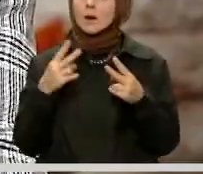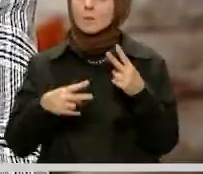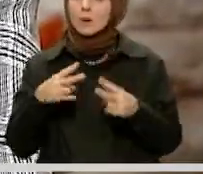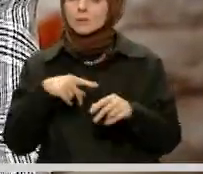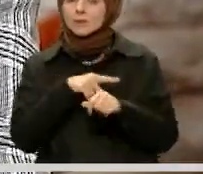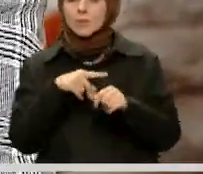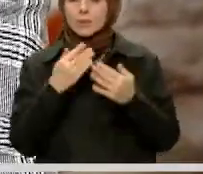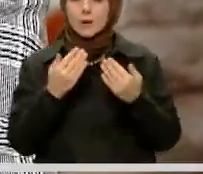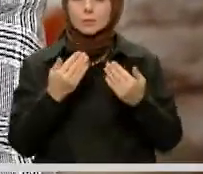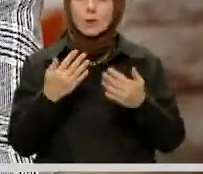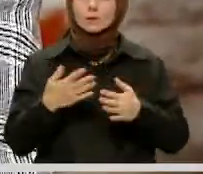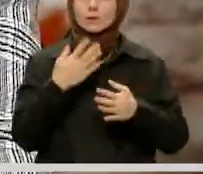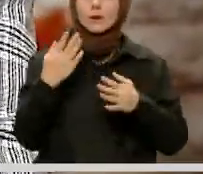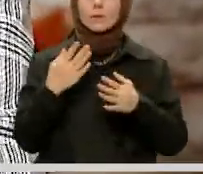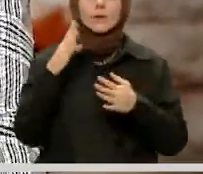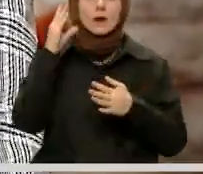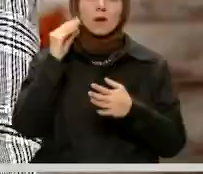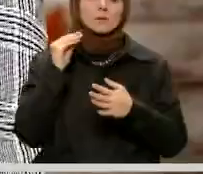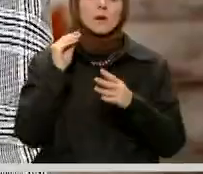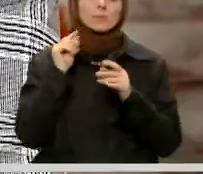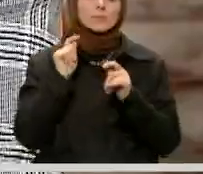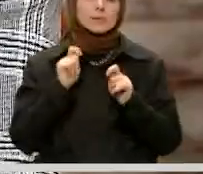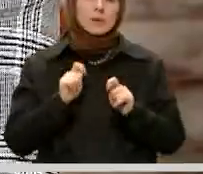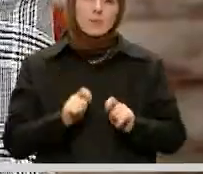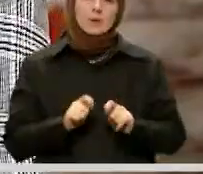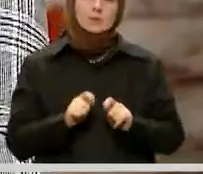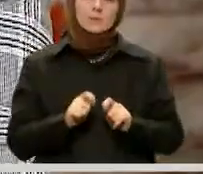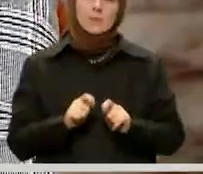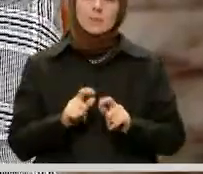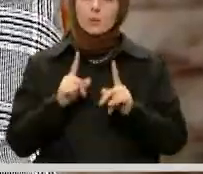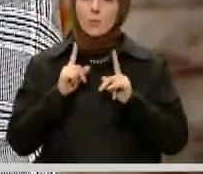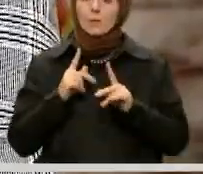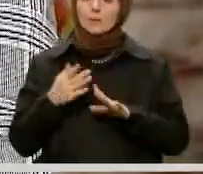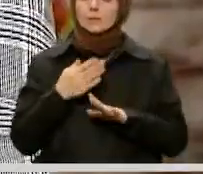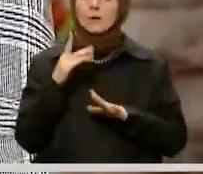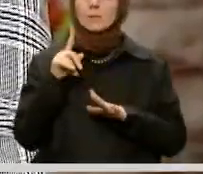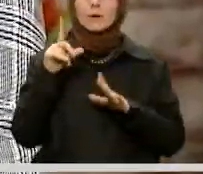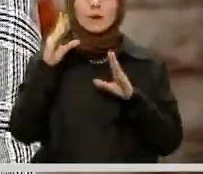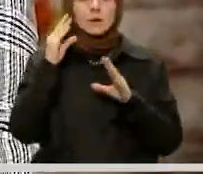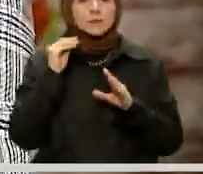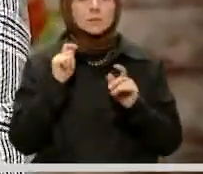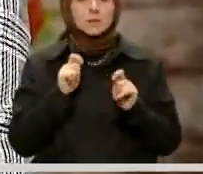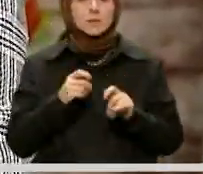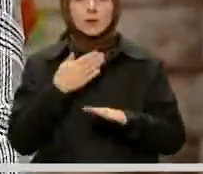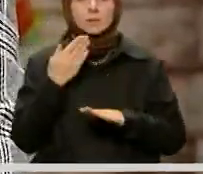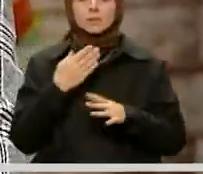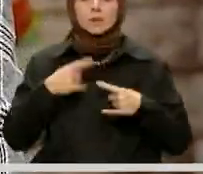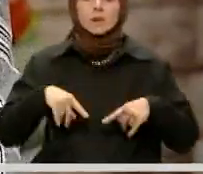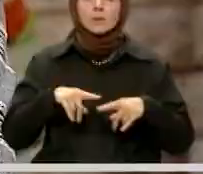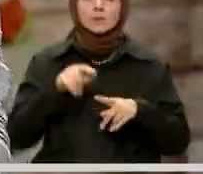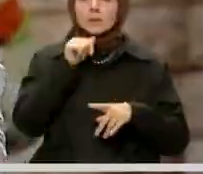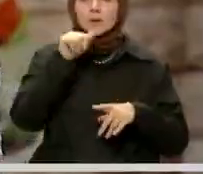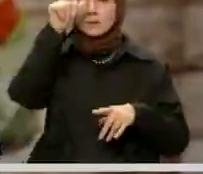duayı daha bir anlamlı kılar. İstiğfarı, tövbeyi daha bir anlamlı kılar. Mesela biz hacca giden, umreye